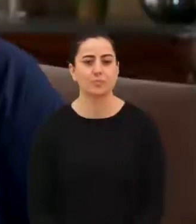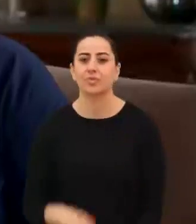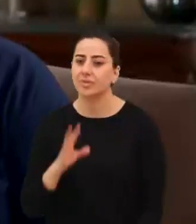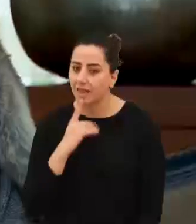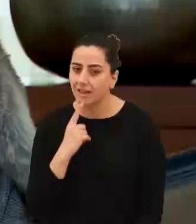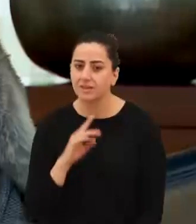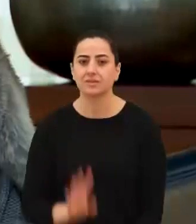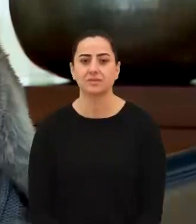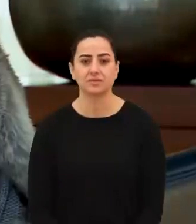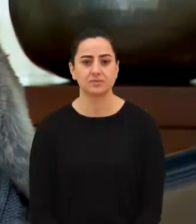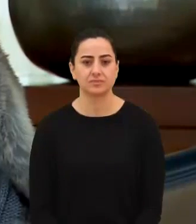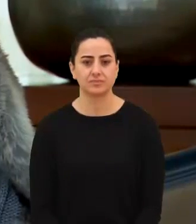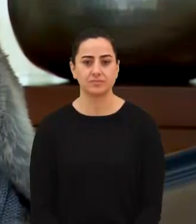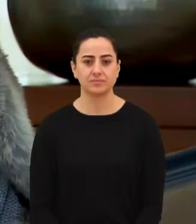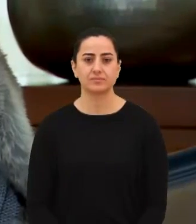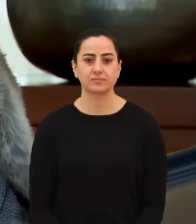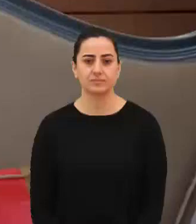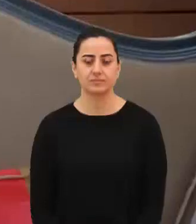Tatlı.